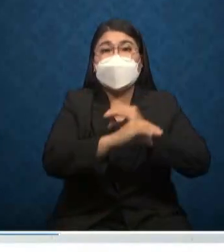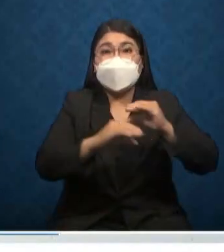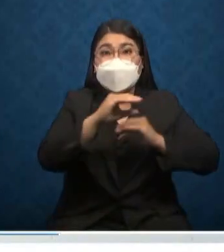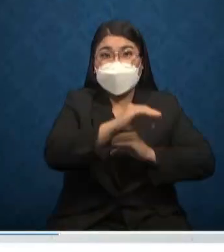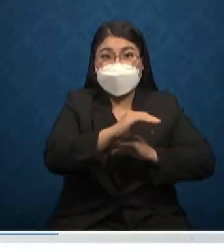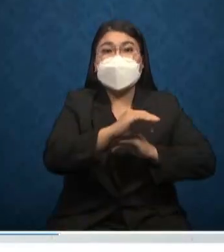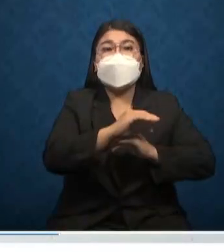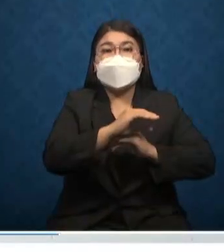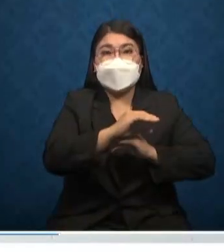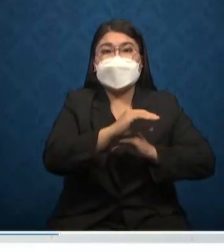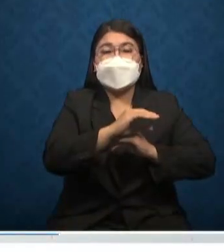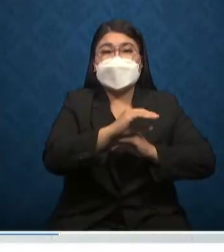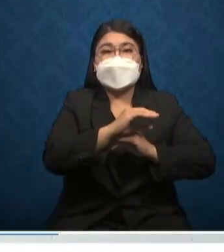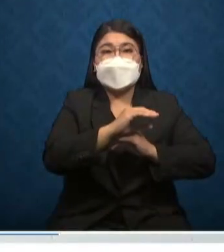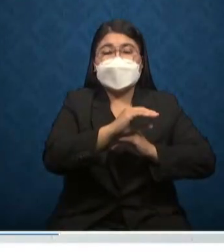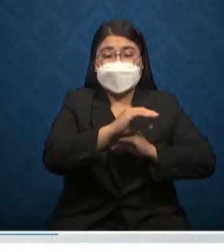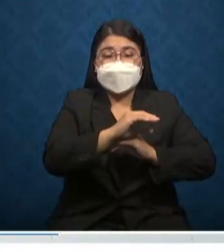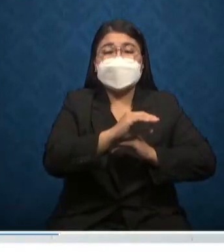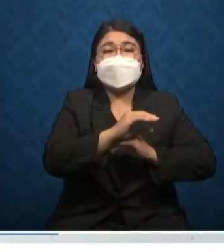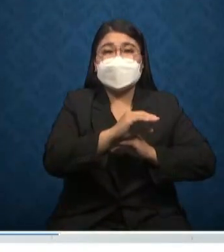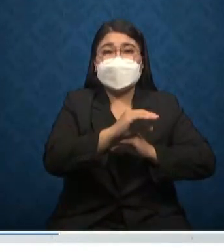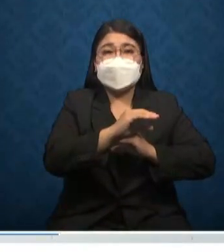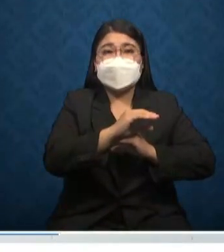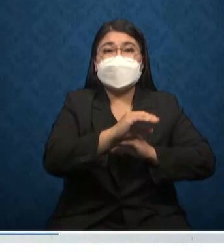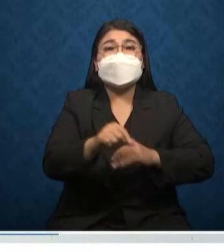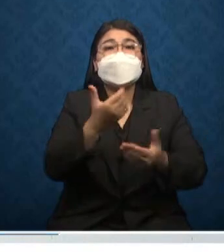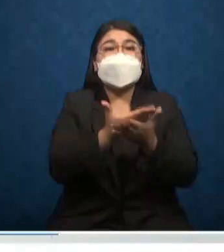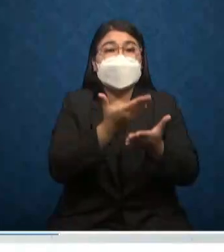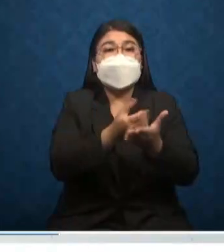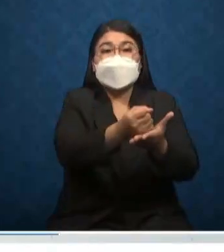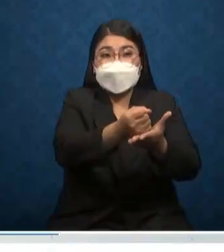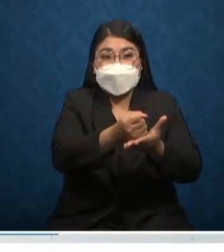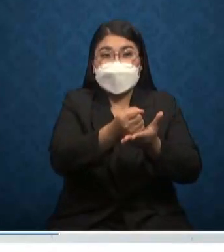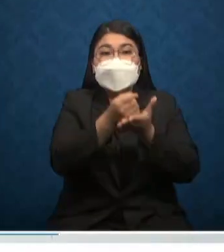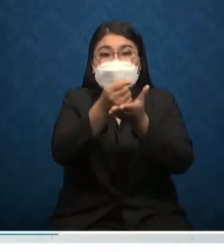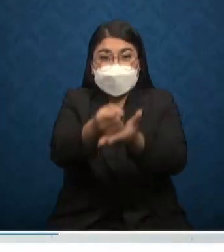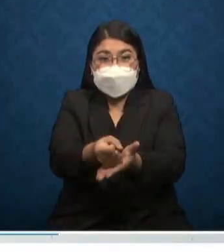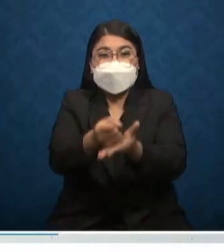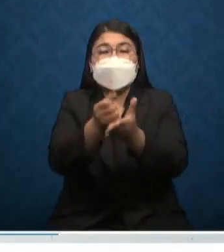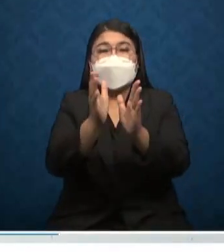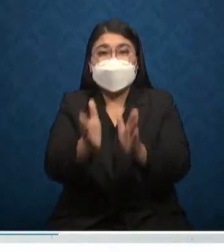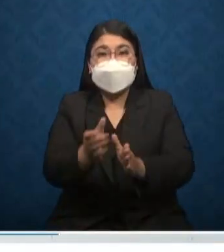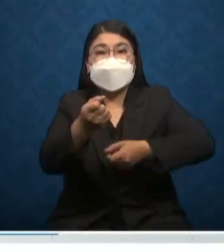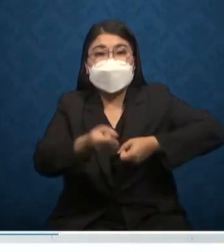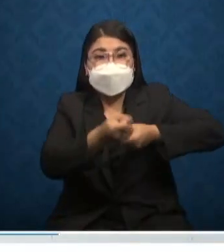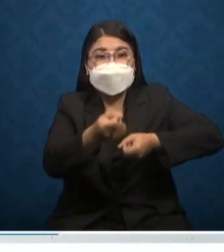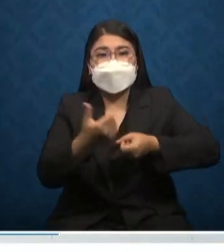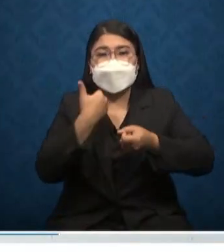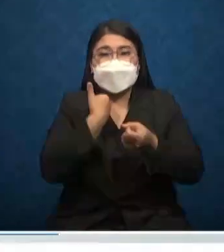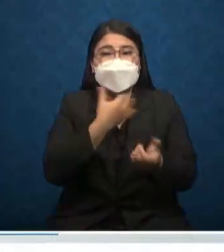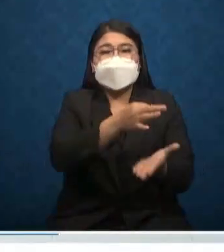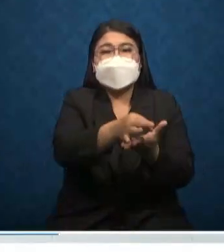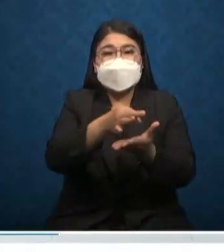นะครับก็คือไม่ว่าจะเป็นเรื่องของการโครงการเงินช่วยเหลือเกษตรกรชาวไร่อ้อยเพื่อซื้อปัจจัยการผลิตในฤดูการผลิต